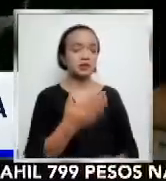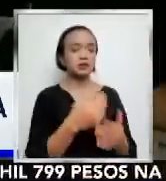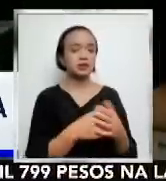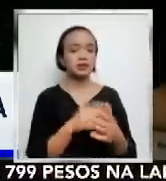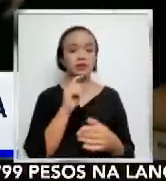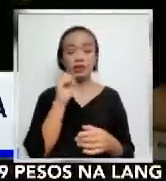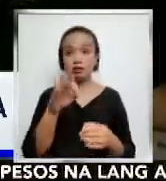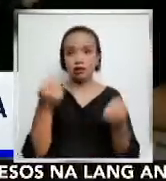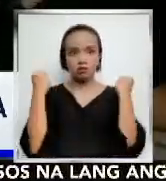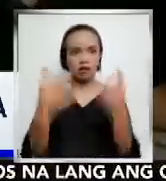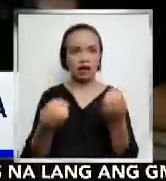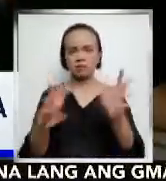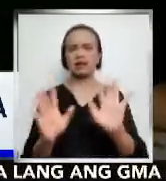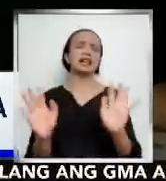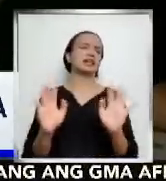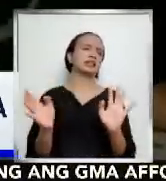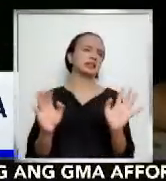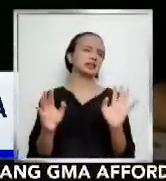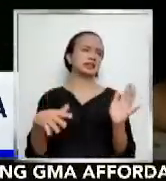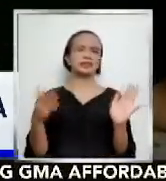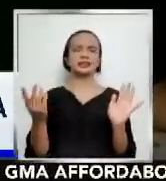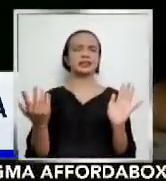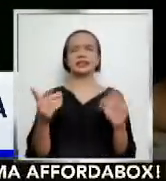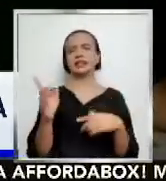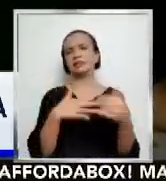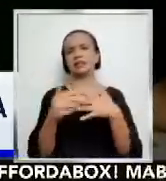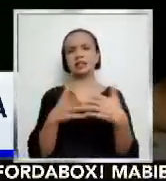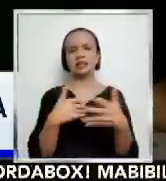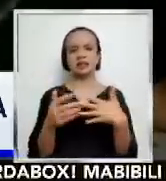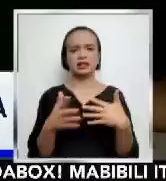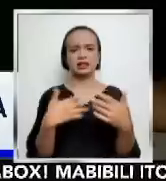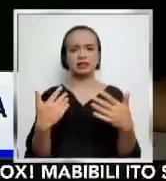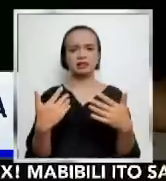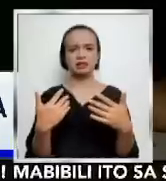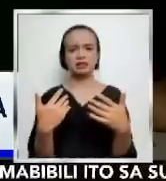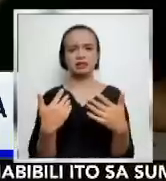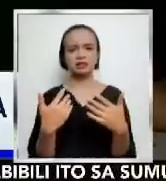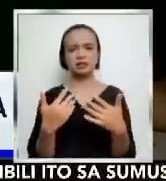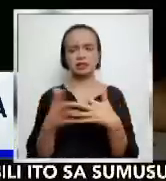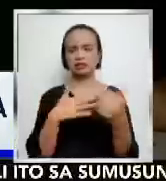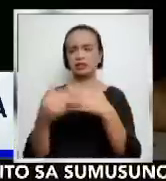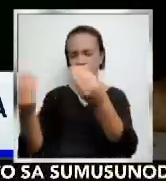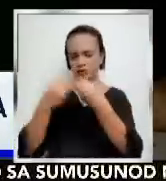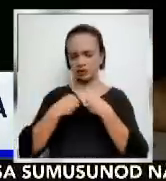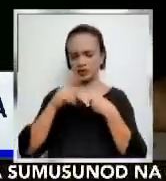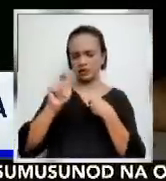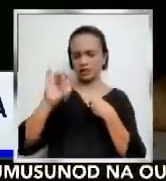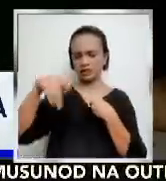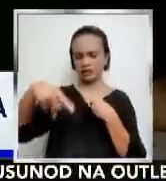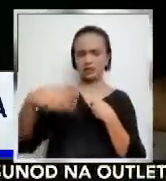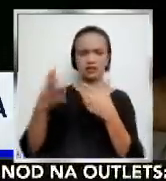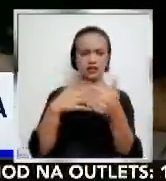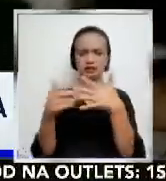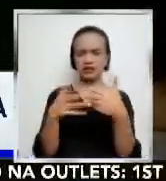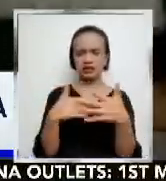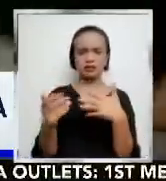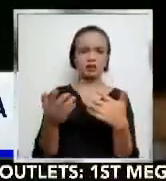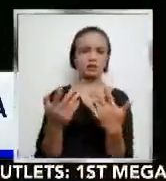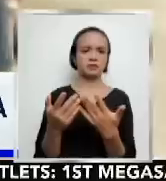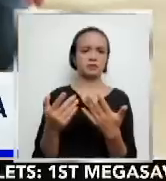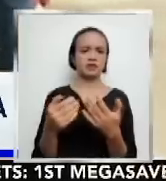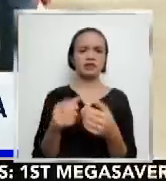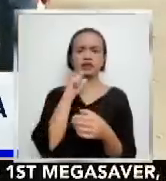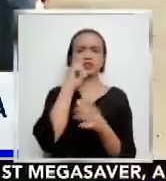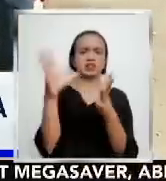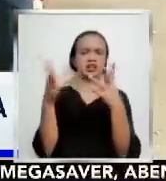dami, hindi kahit sabihin natin bigyan ako nung tip o mas malaki pa, kahit bigyan ako nung masigit pa sa inaakala ko, hindi ko tatanggapin